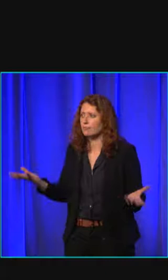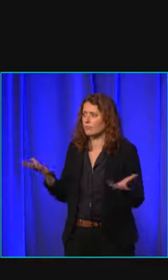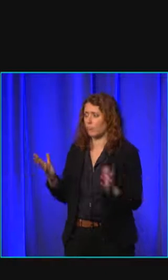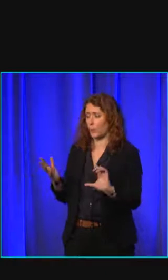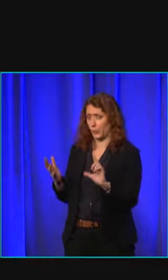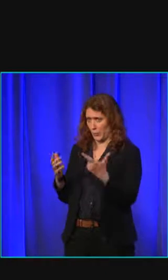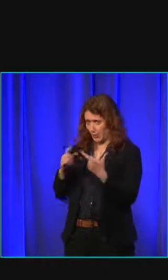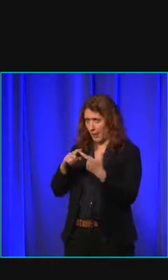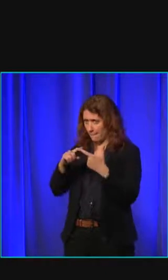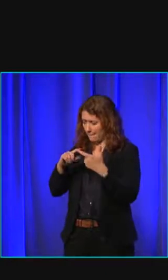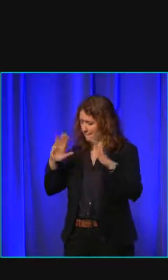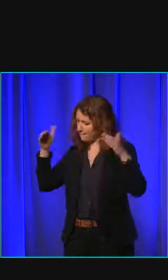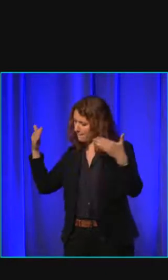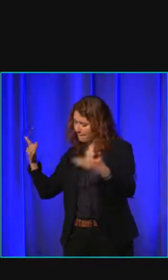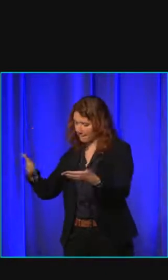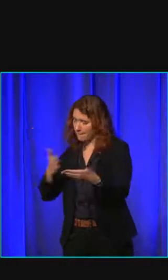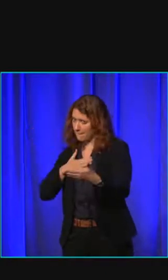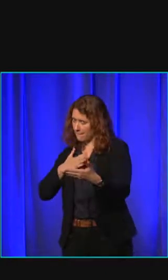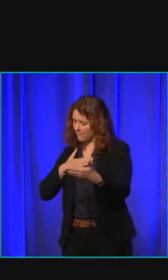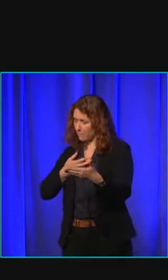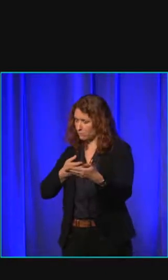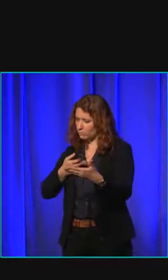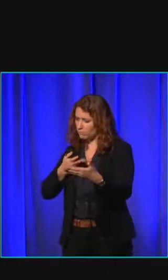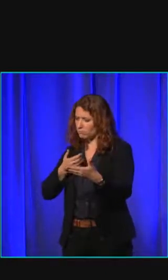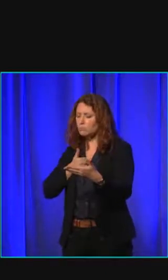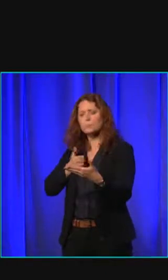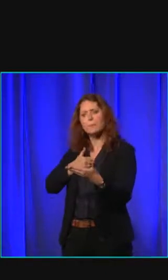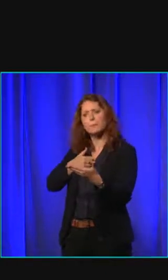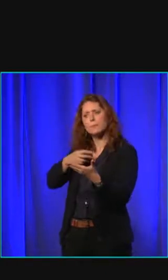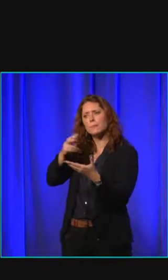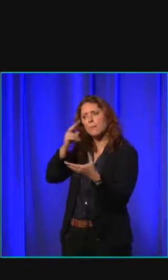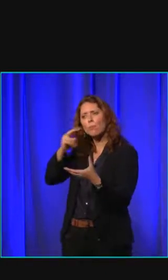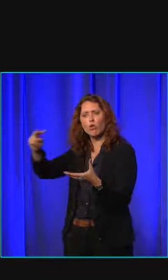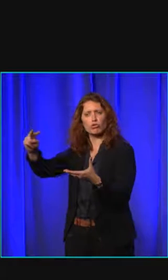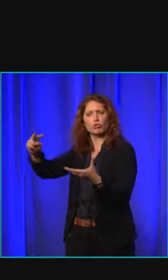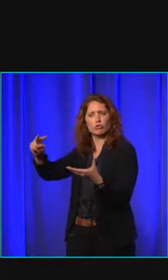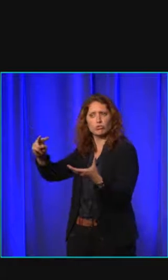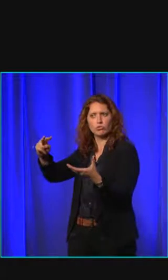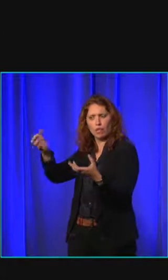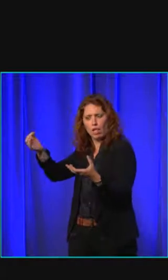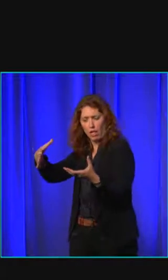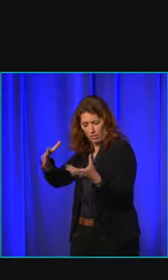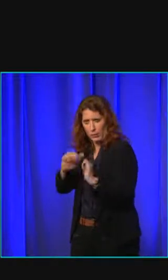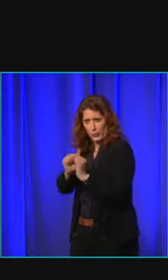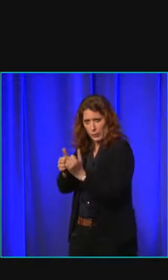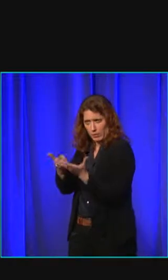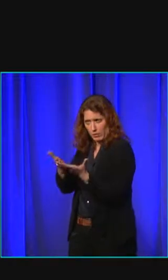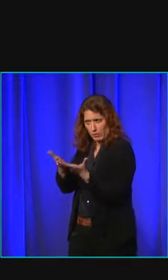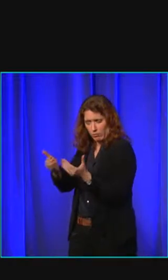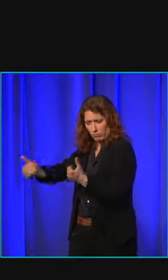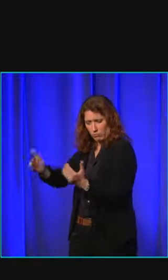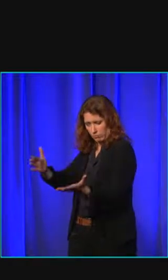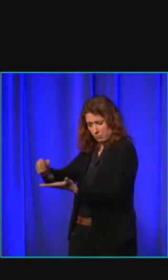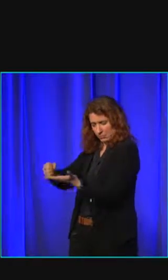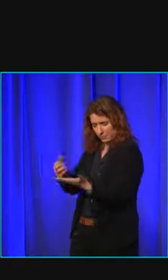champ sur lequel je me suis appuyée pour élaborer cette théorie. Le deuxième champ, c'est